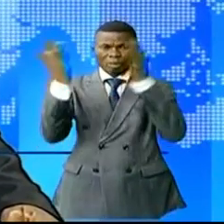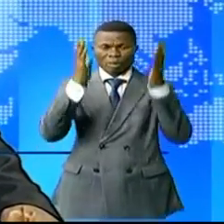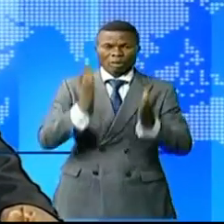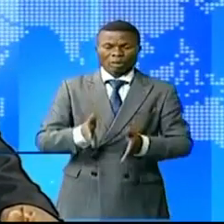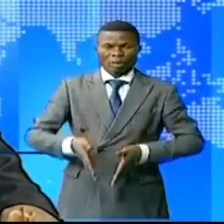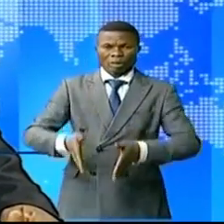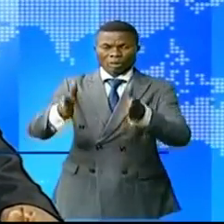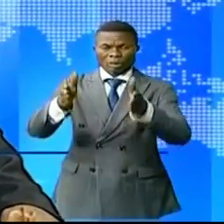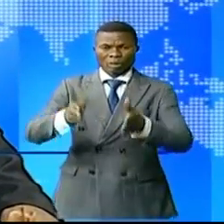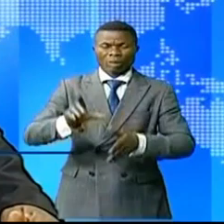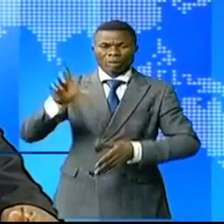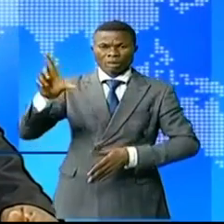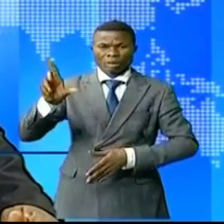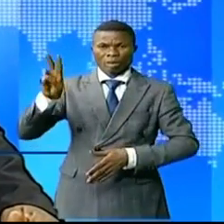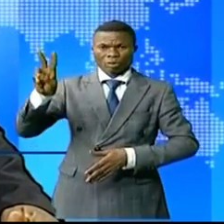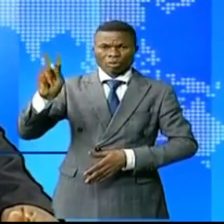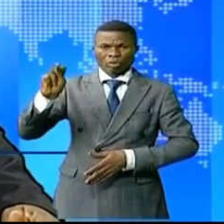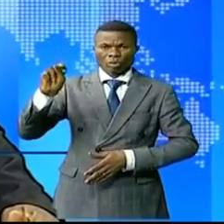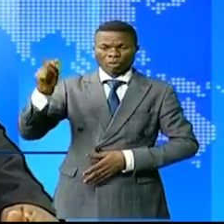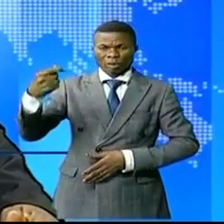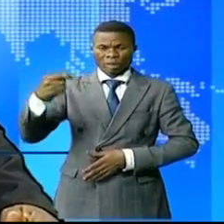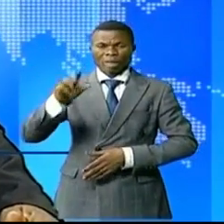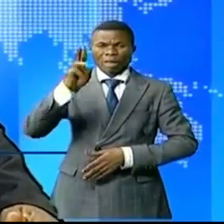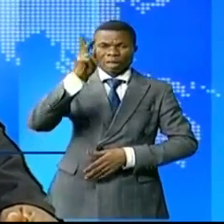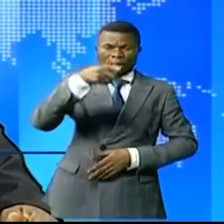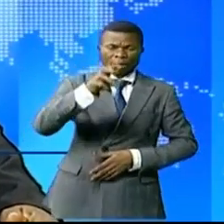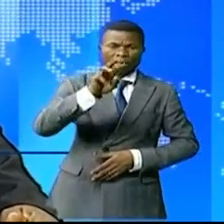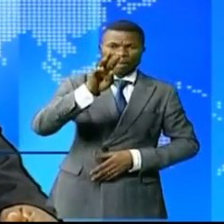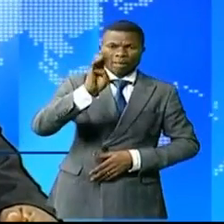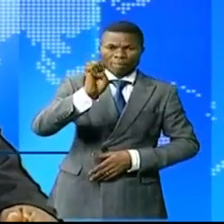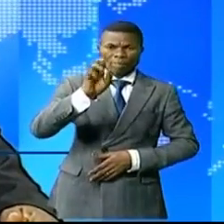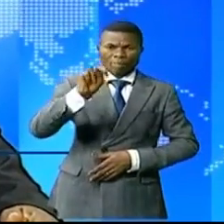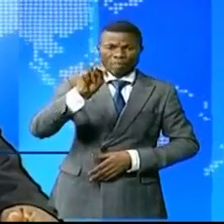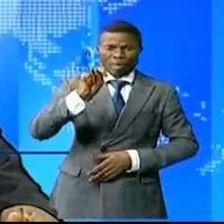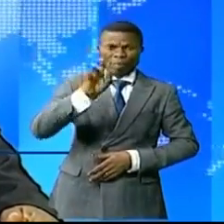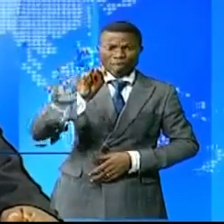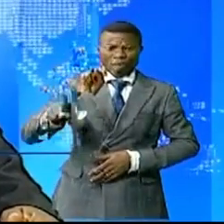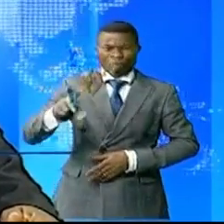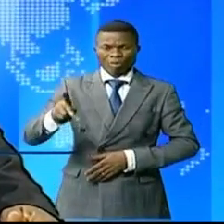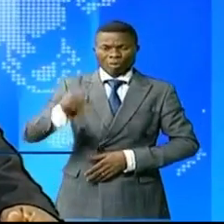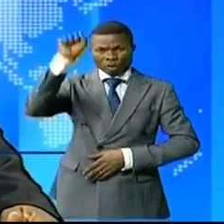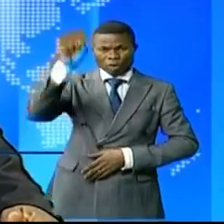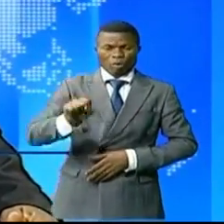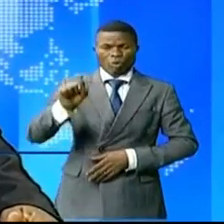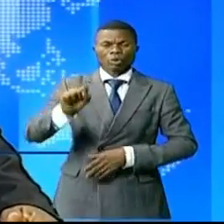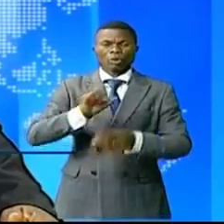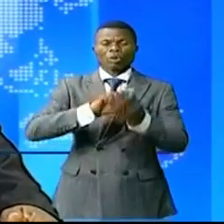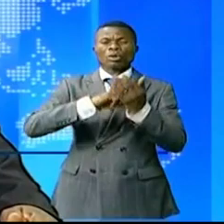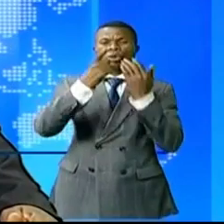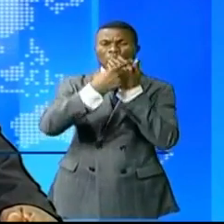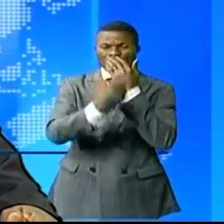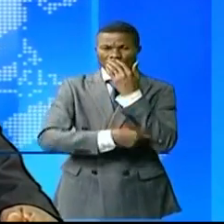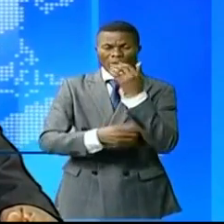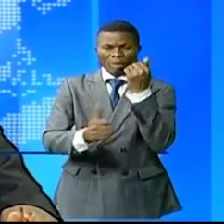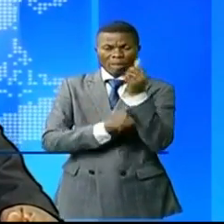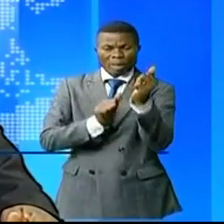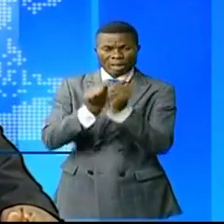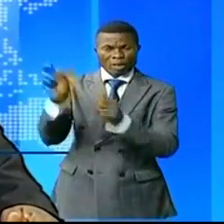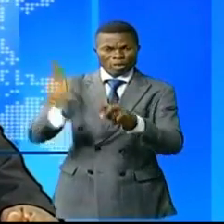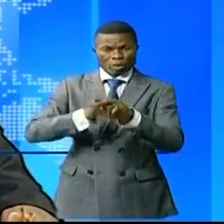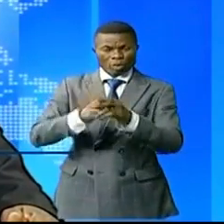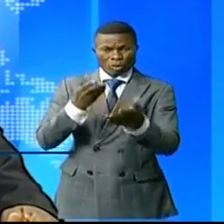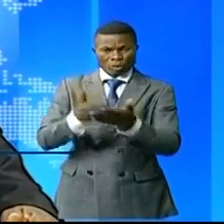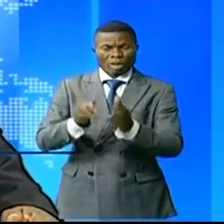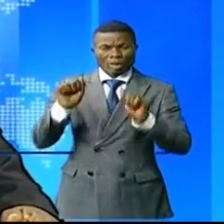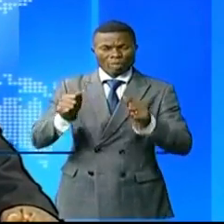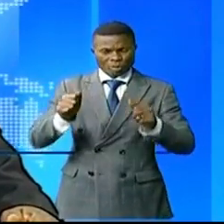tronçon Luanga-Pemba sur la RN5, nous sommes là dans la province du Sud Kivu. Les usagers de ces axes routiers peuvent déjà